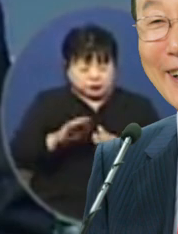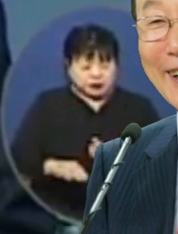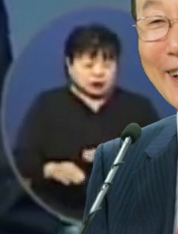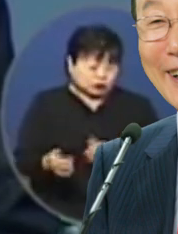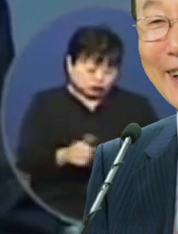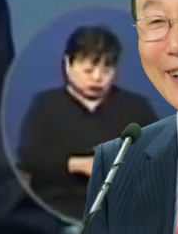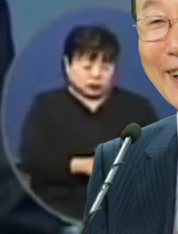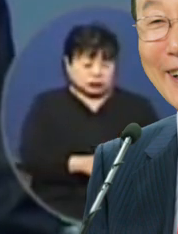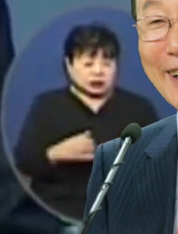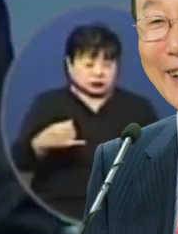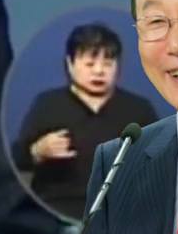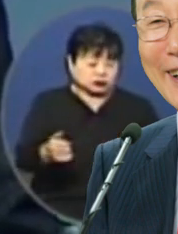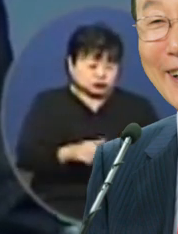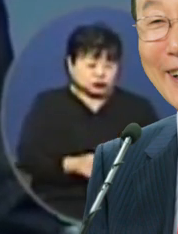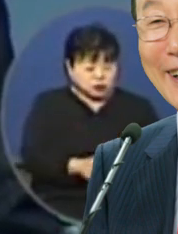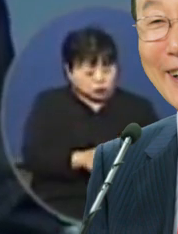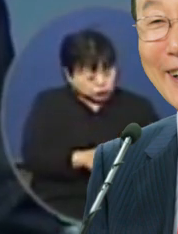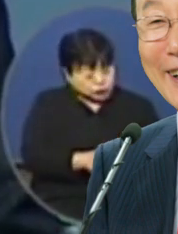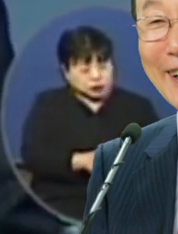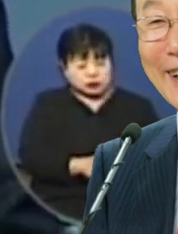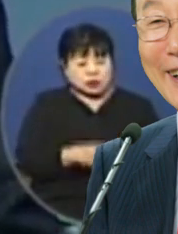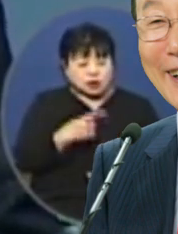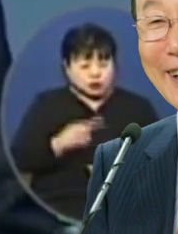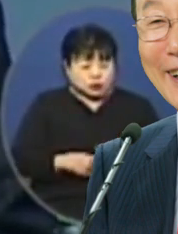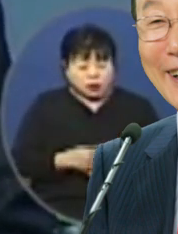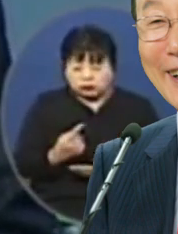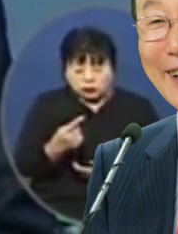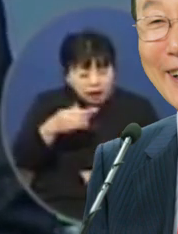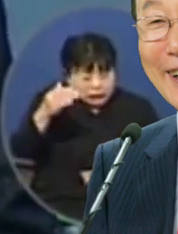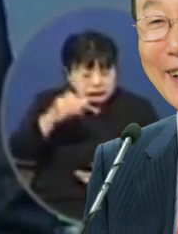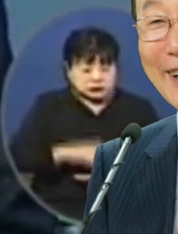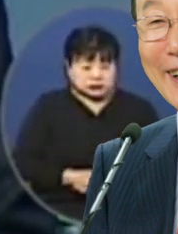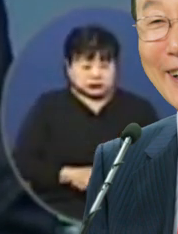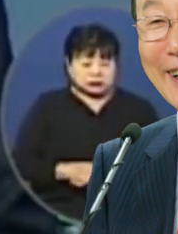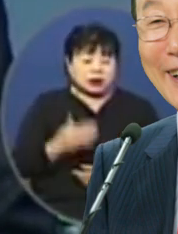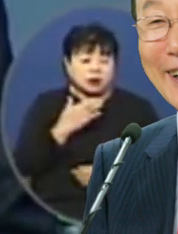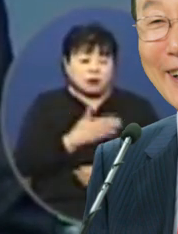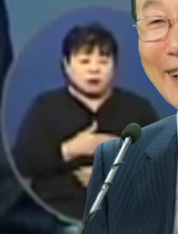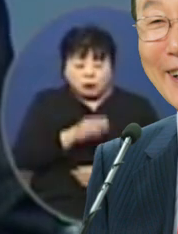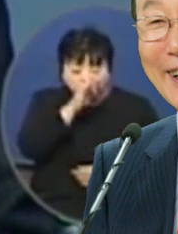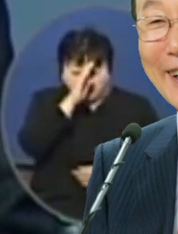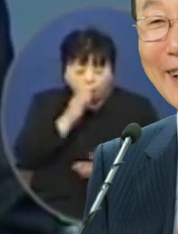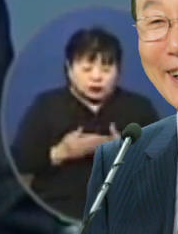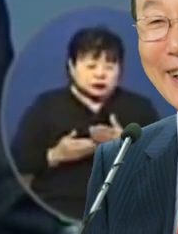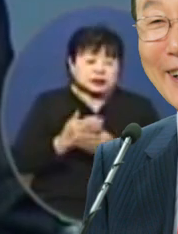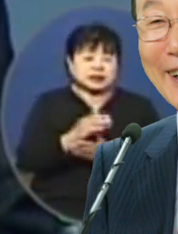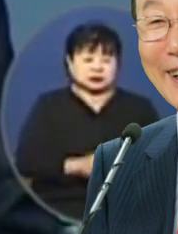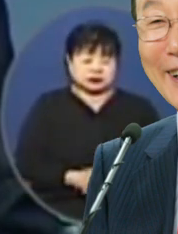죽지, 마누라가 욕을 하고 나가지, 몸은 병들어서